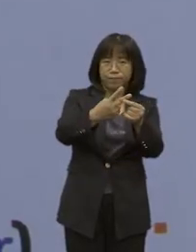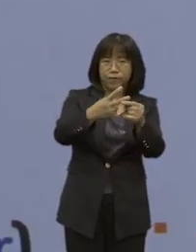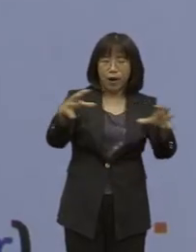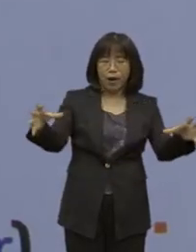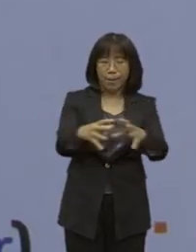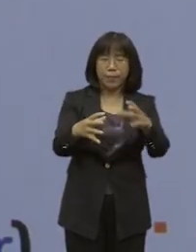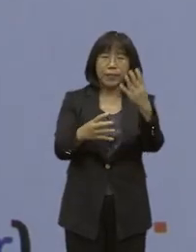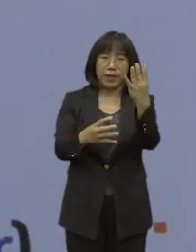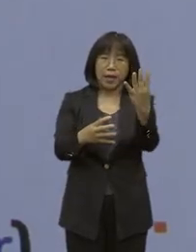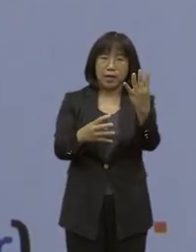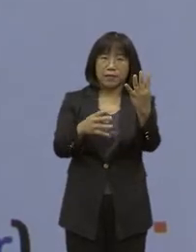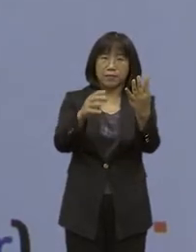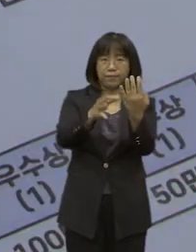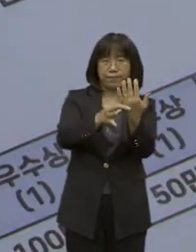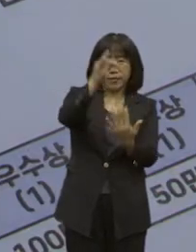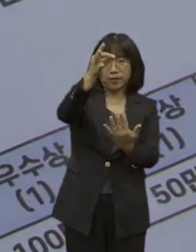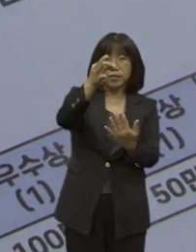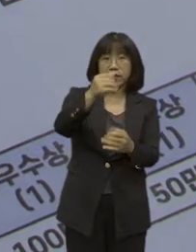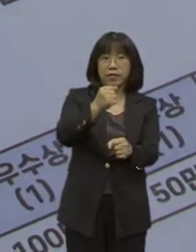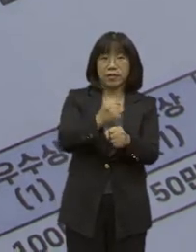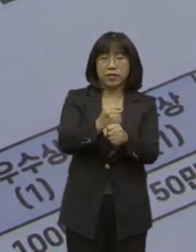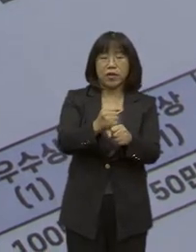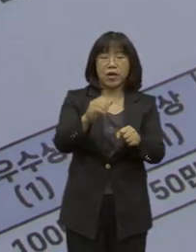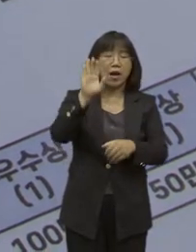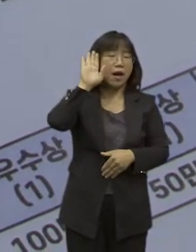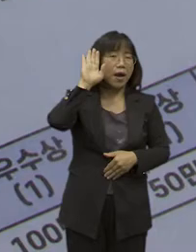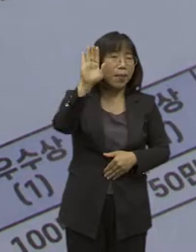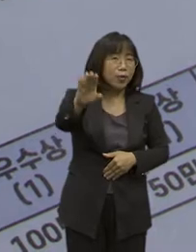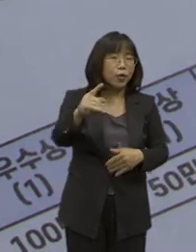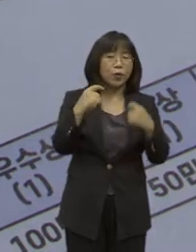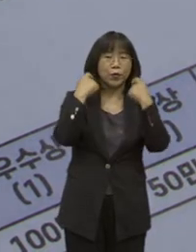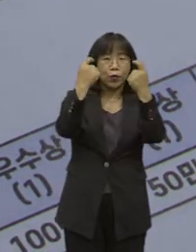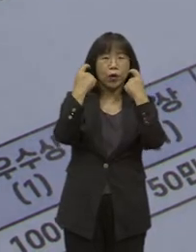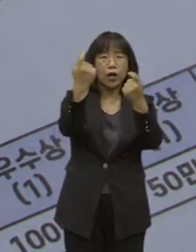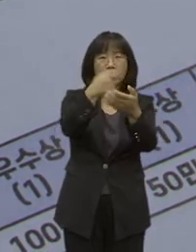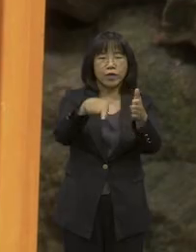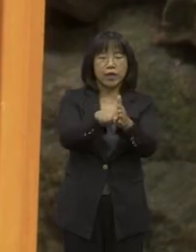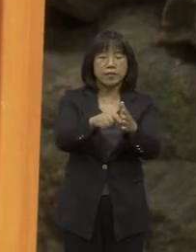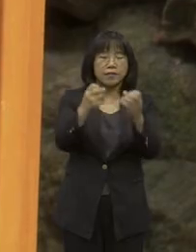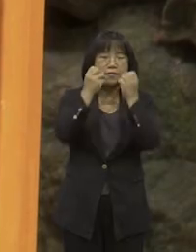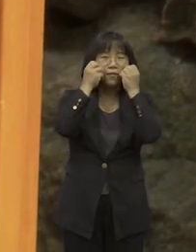1편, 우수작 1편 등 총 4편을 선정해 향후 강서